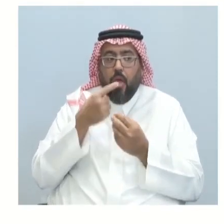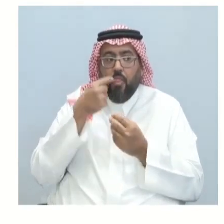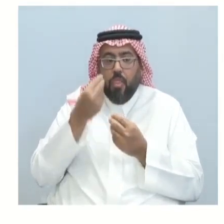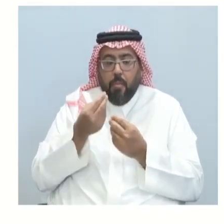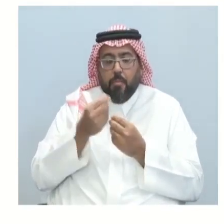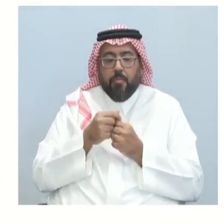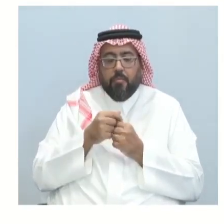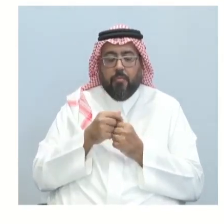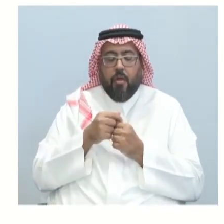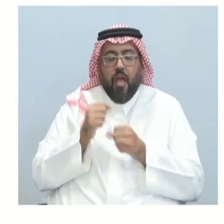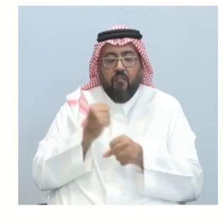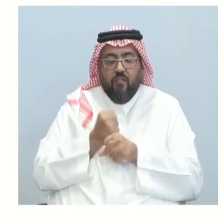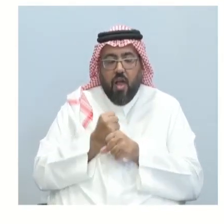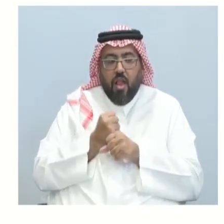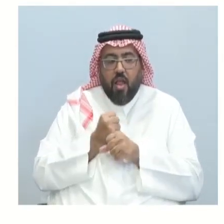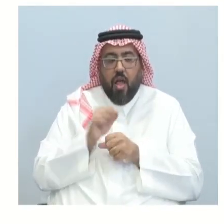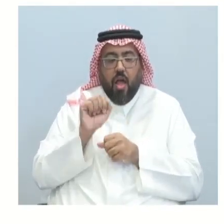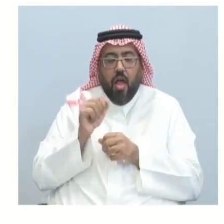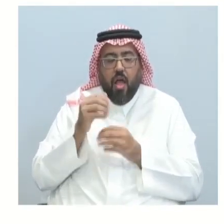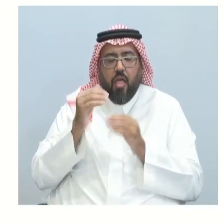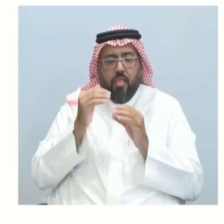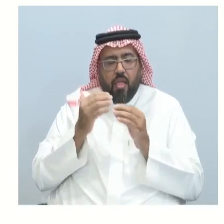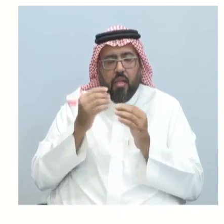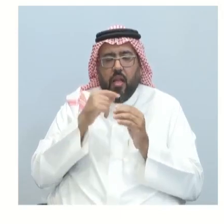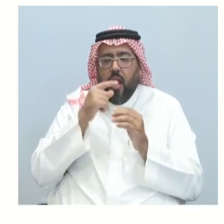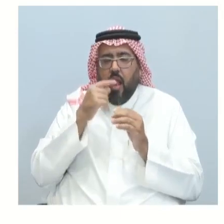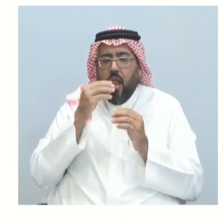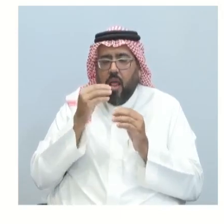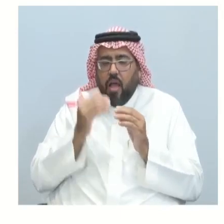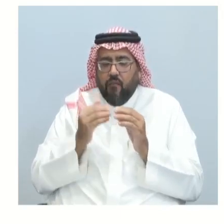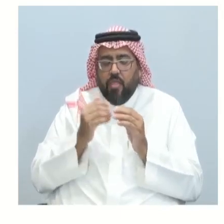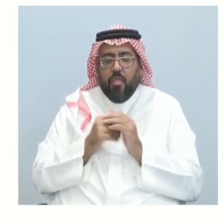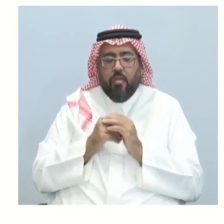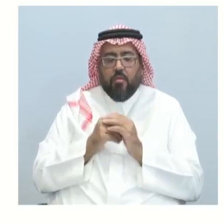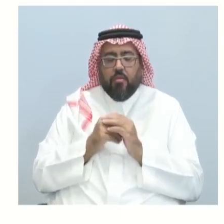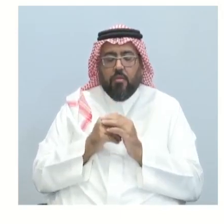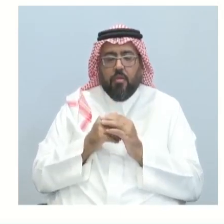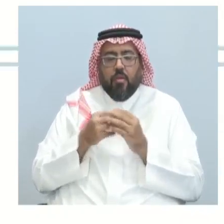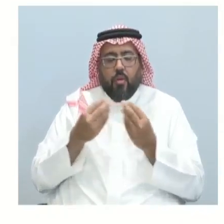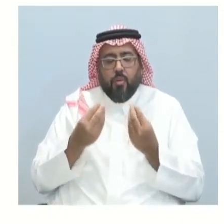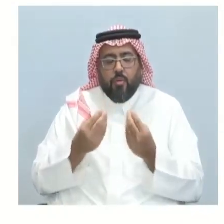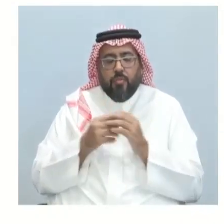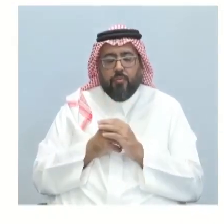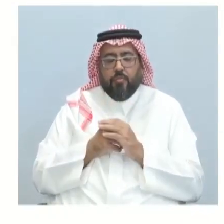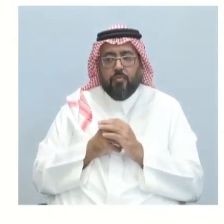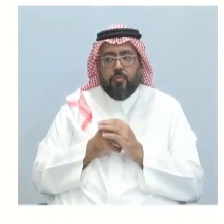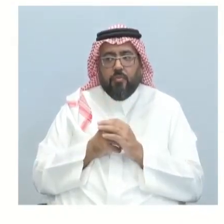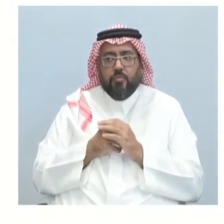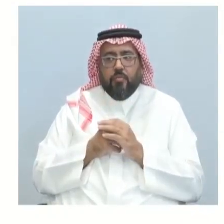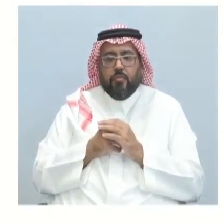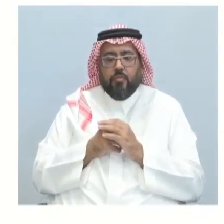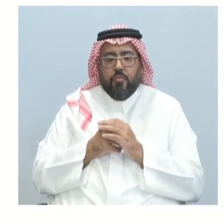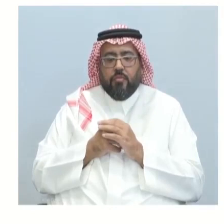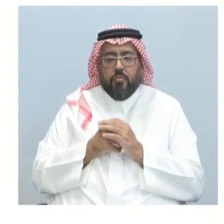احسنت في افعاله خافضا لجناح لهما متذللا